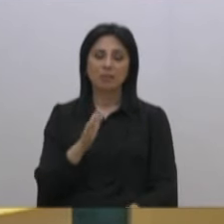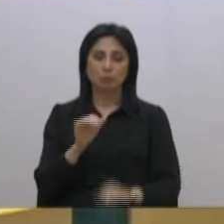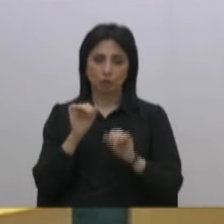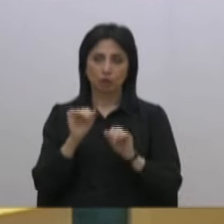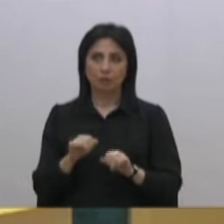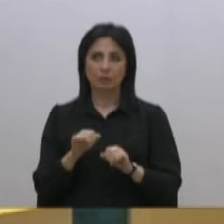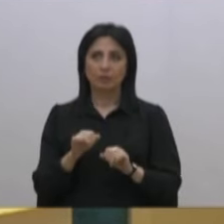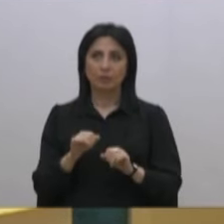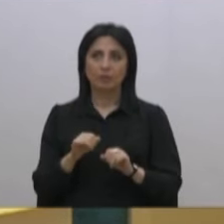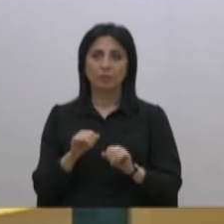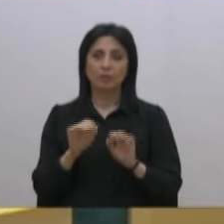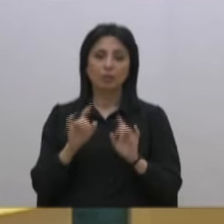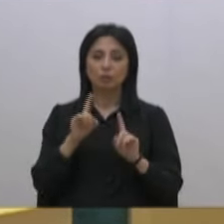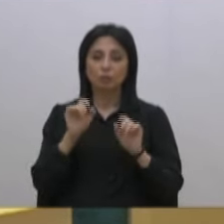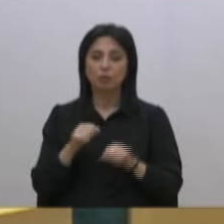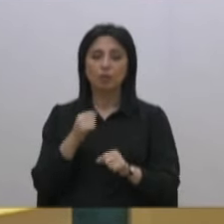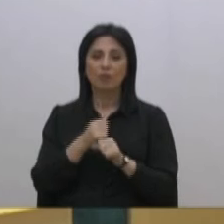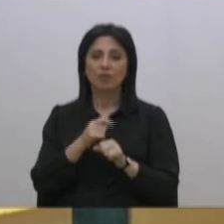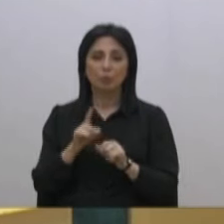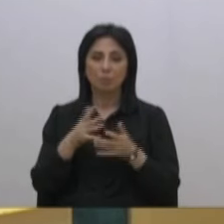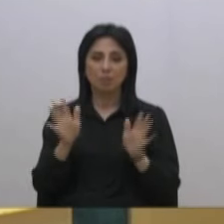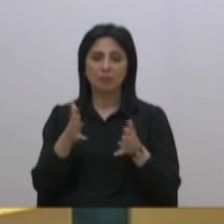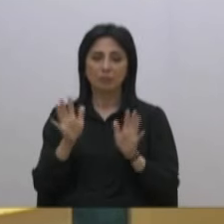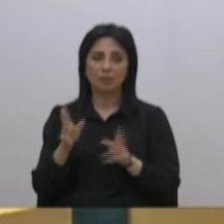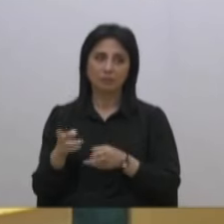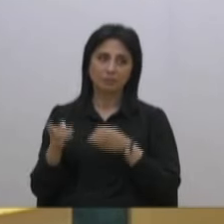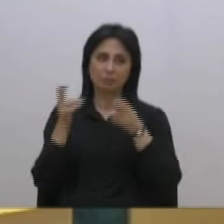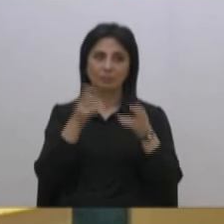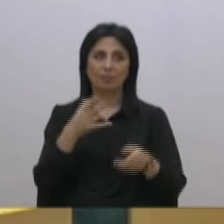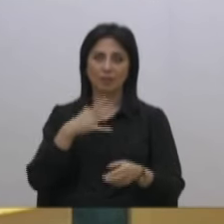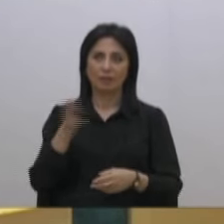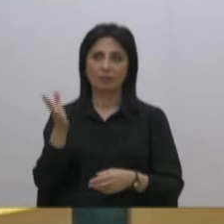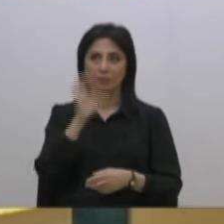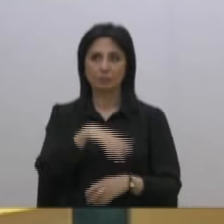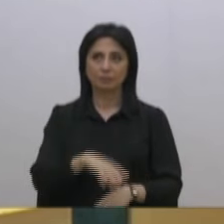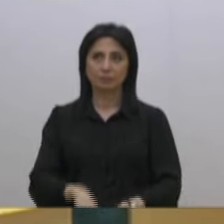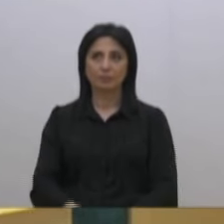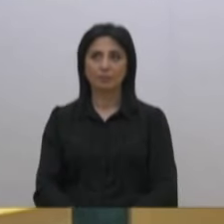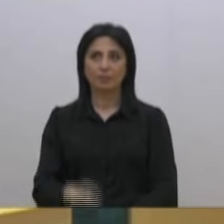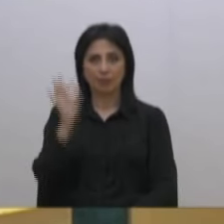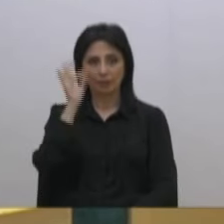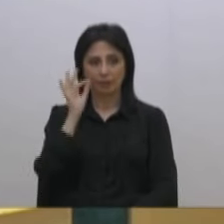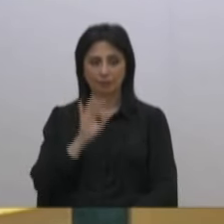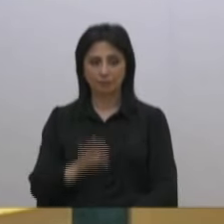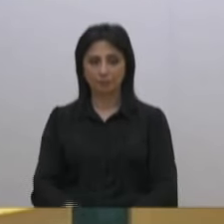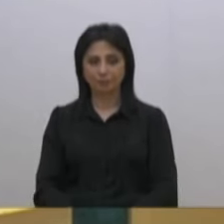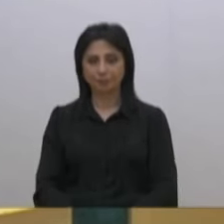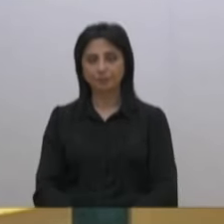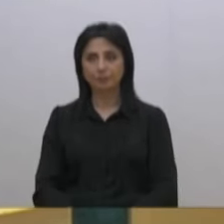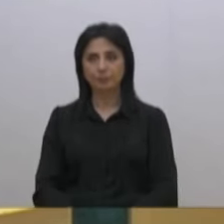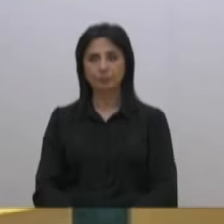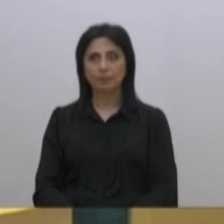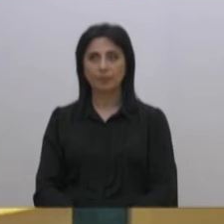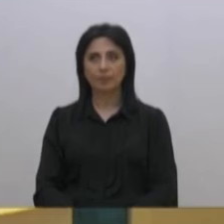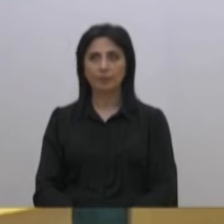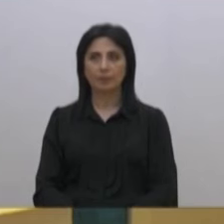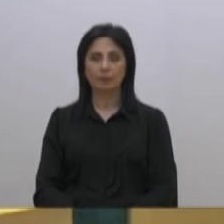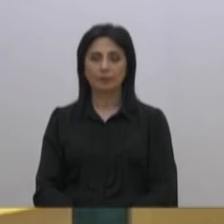შეასრულებას, შესაძლებლობის მაქსიმუმს გავაკეთებთ იმისათვის, რომ რაც შეიძლება მეტმა ქართულმა მოახერხოს გერმანიაში გამგზავრება